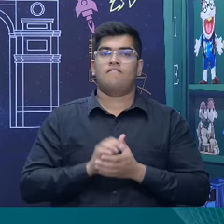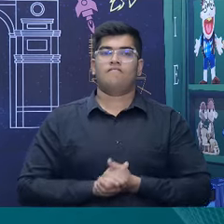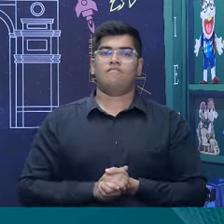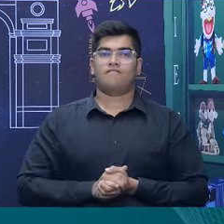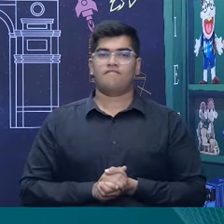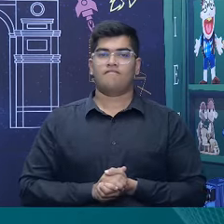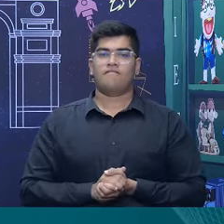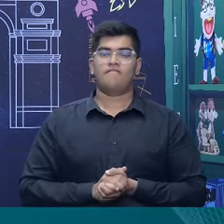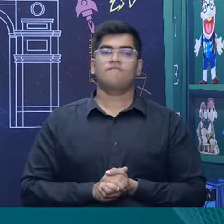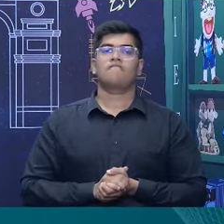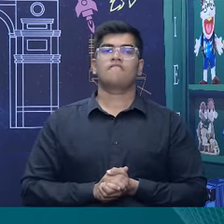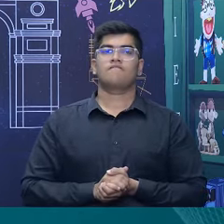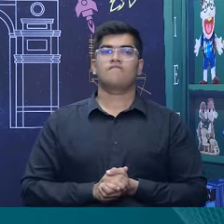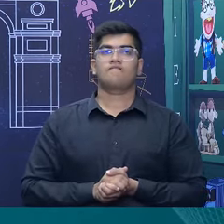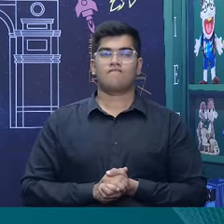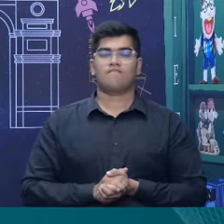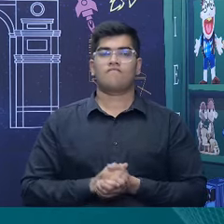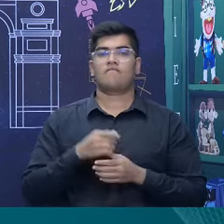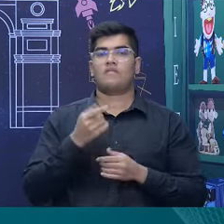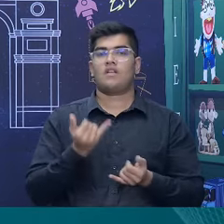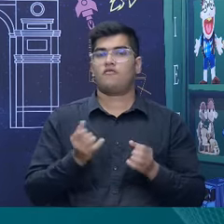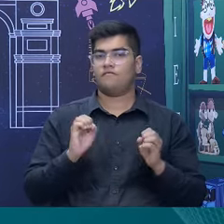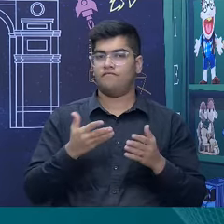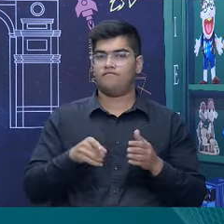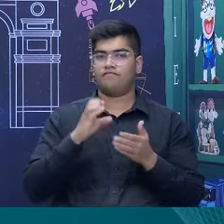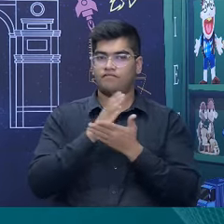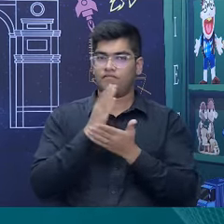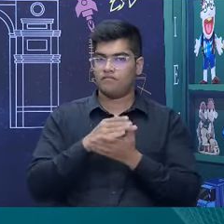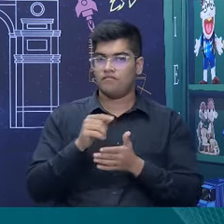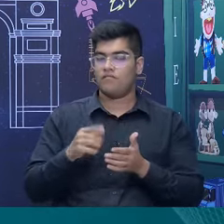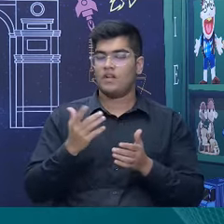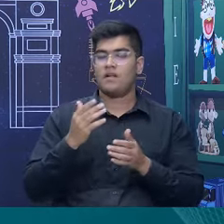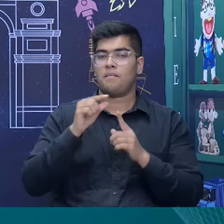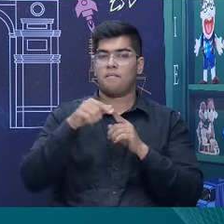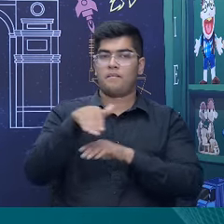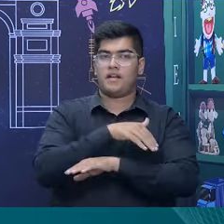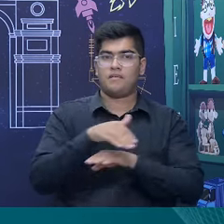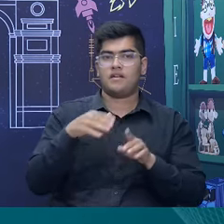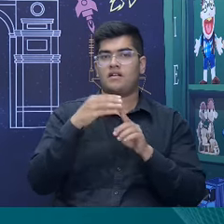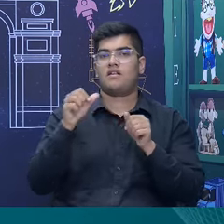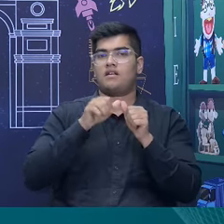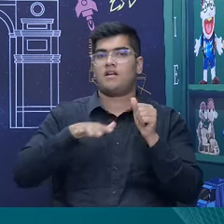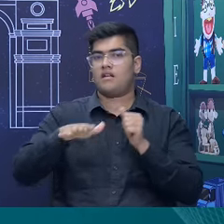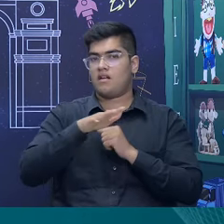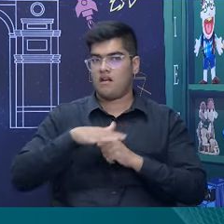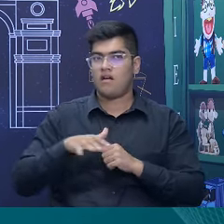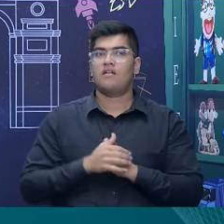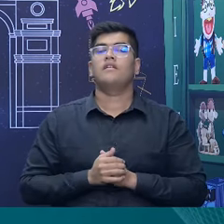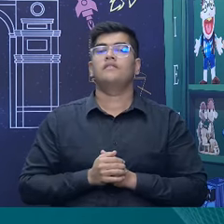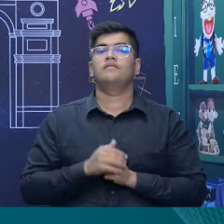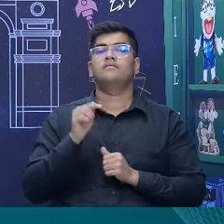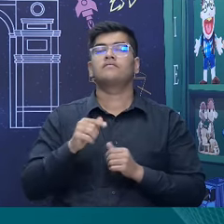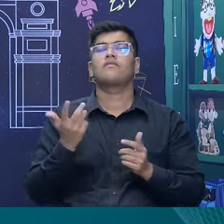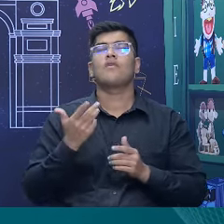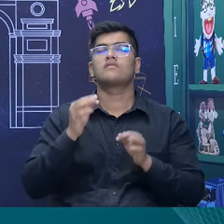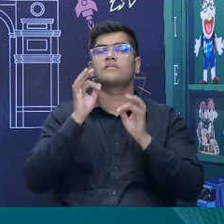है मैम इस सत्र को शुरू करते हैं आपसे चैप्टर नंबर नाइन पेरीमीटर सीखना स्टार्ट करते हैं क्या है और क्या खास